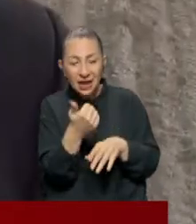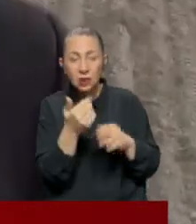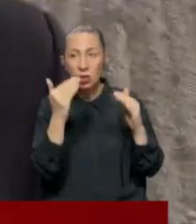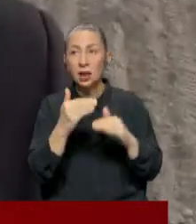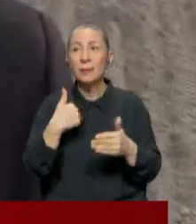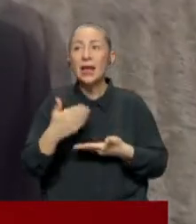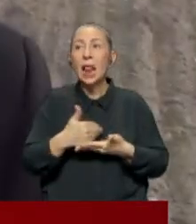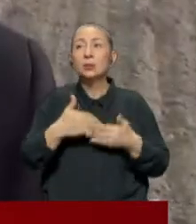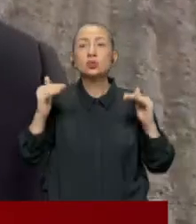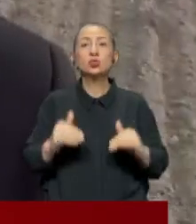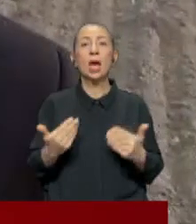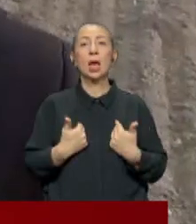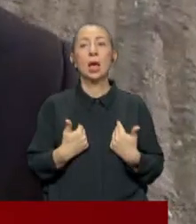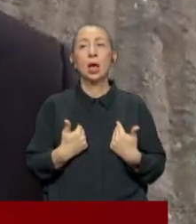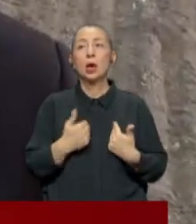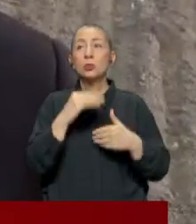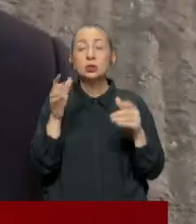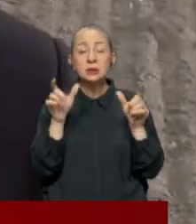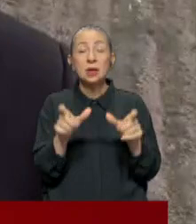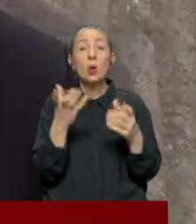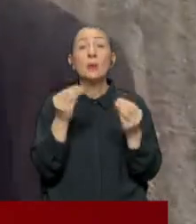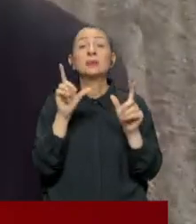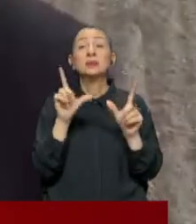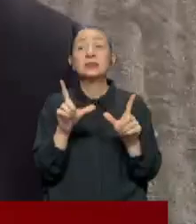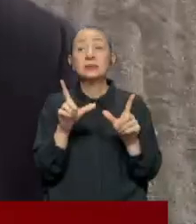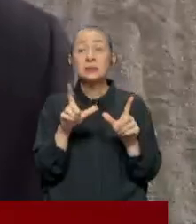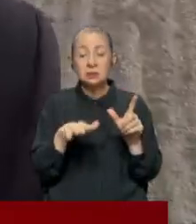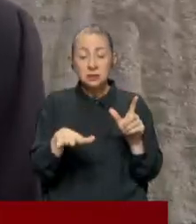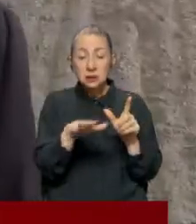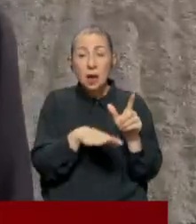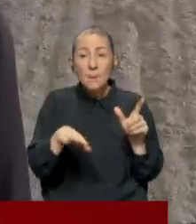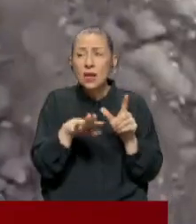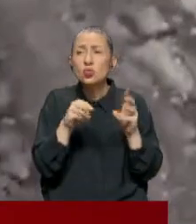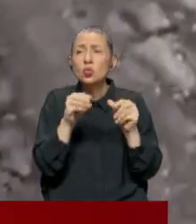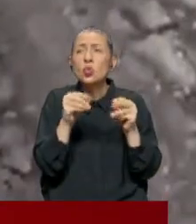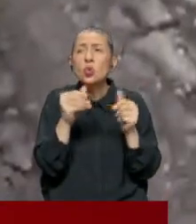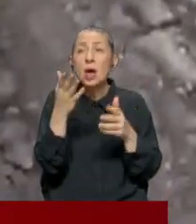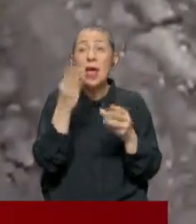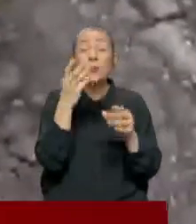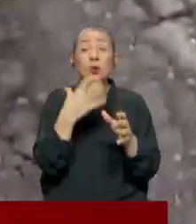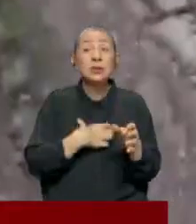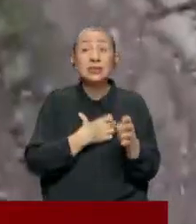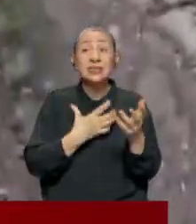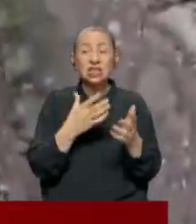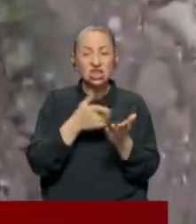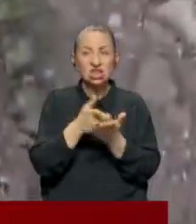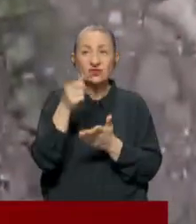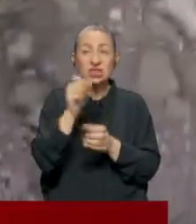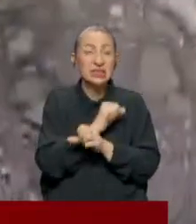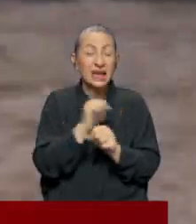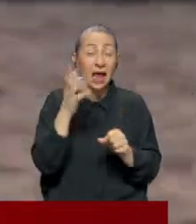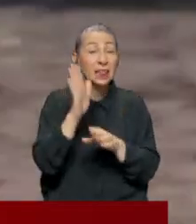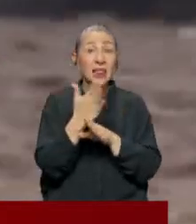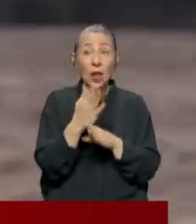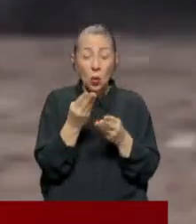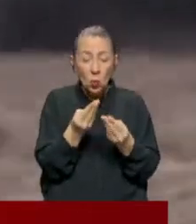de gelirimiz düşecek. Bütün tedbirleri almamız gerekiyor. Taban toprakları tamamen kupkuru. En büyük tedirginliği ise çiftçi yaşıyor.